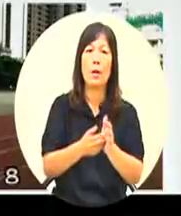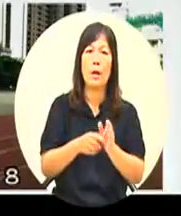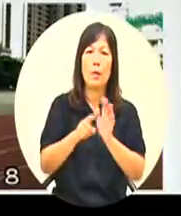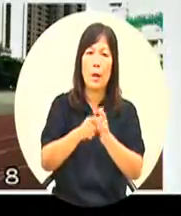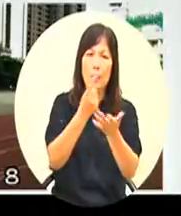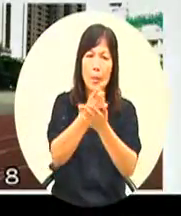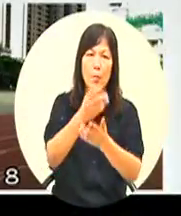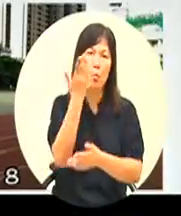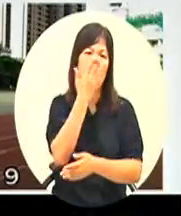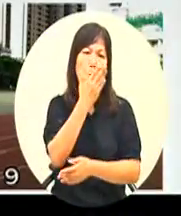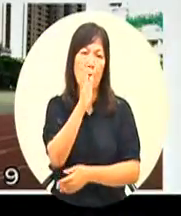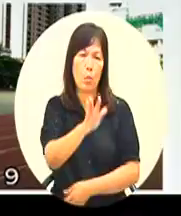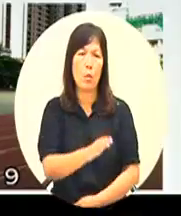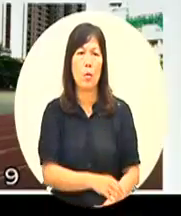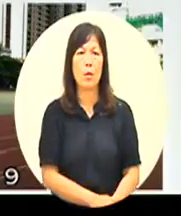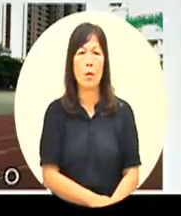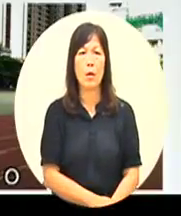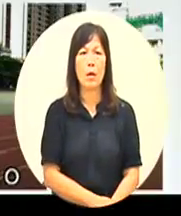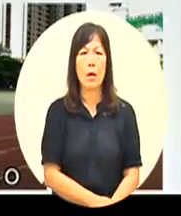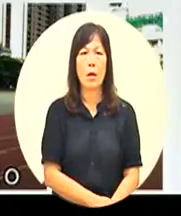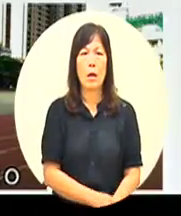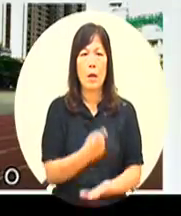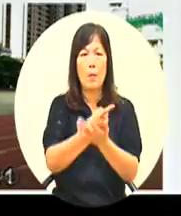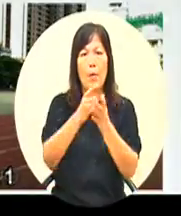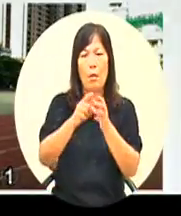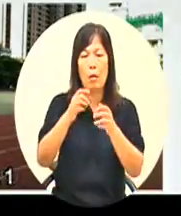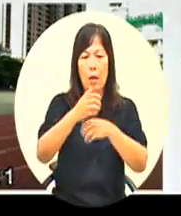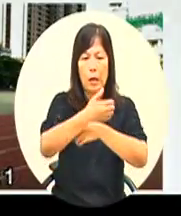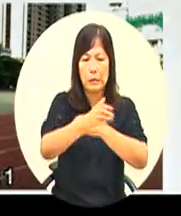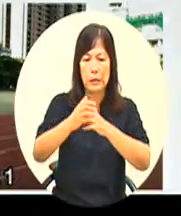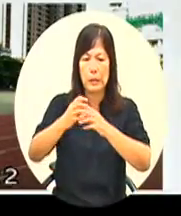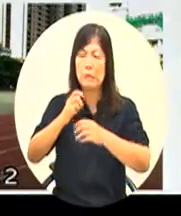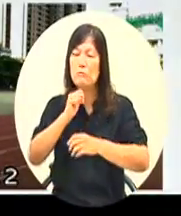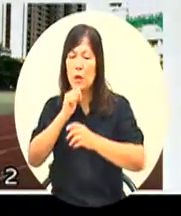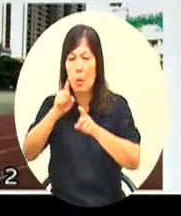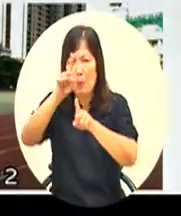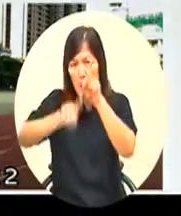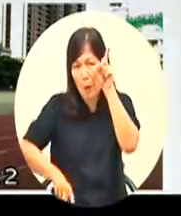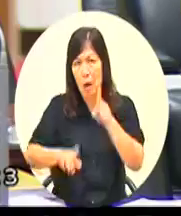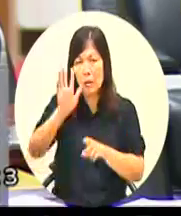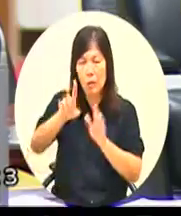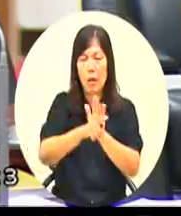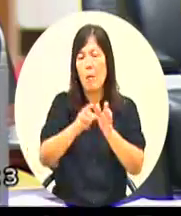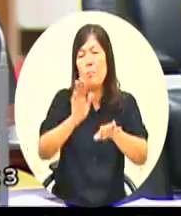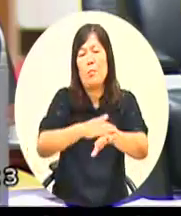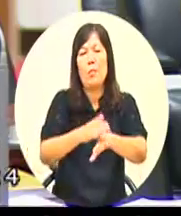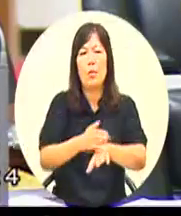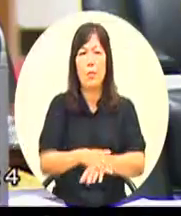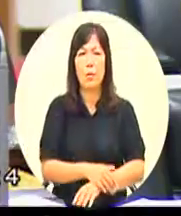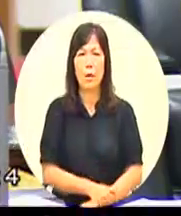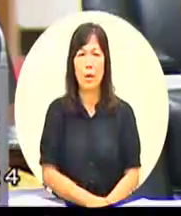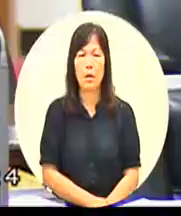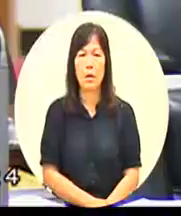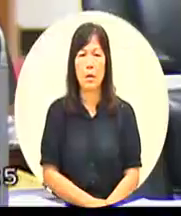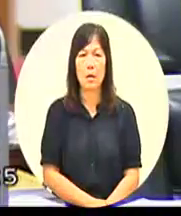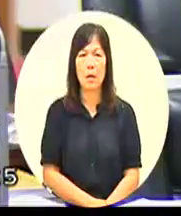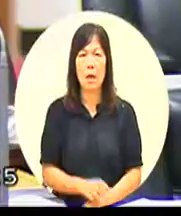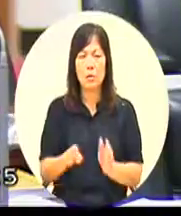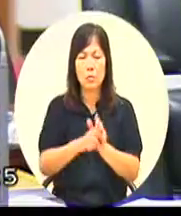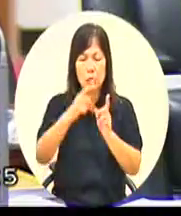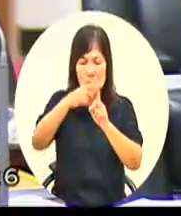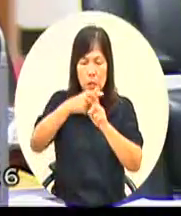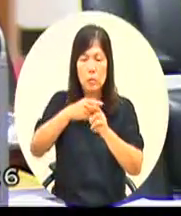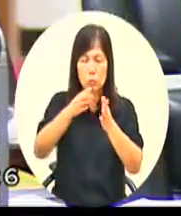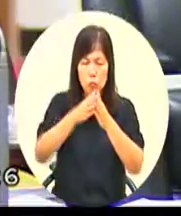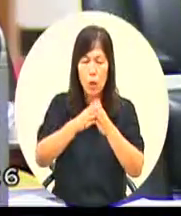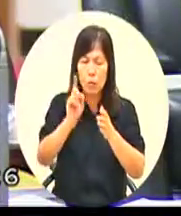亮。这是难怪是城乡差距那么大吗？对 不会的，不会的，只要 城乡差距 损毁程度跟需求而